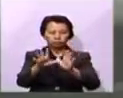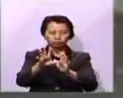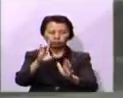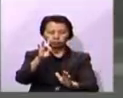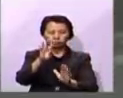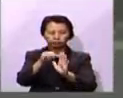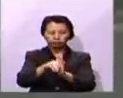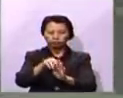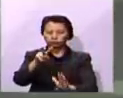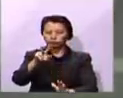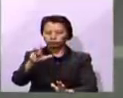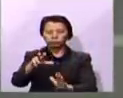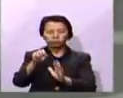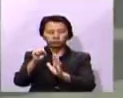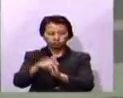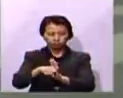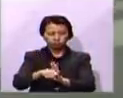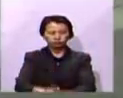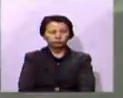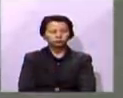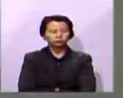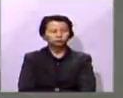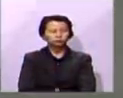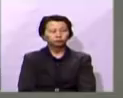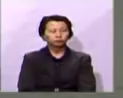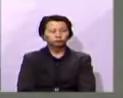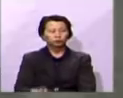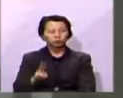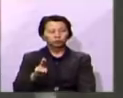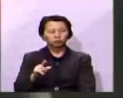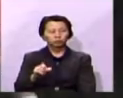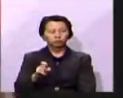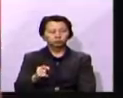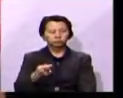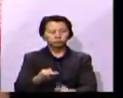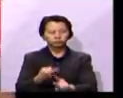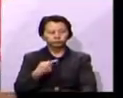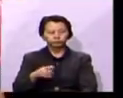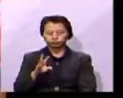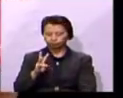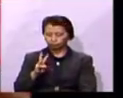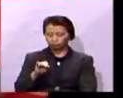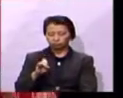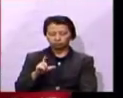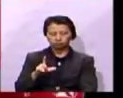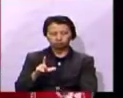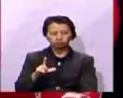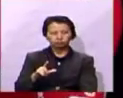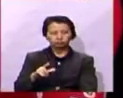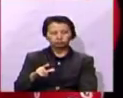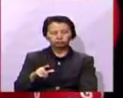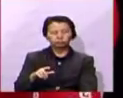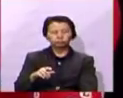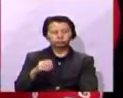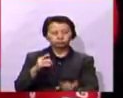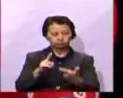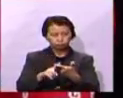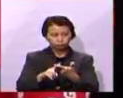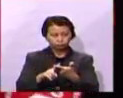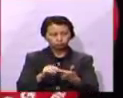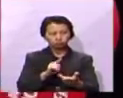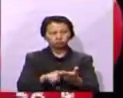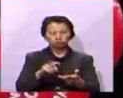8 minit 23 saat. You get Zupa daripada Willia Tristina Sella Italia kedua,